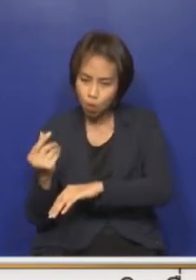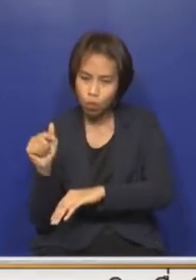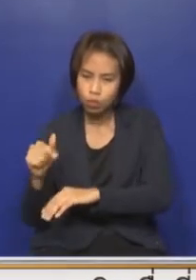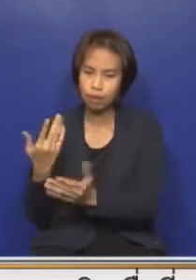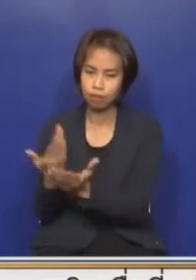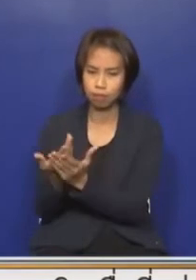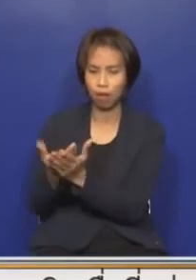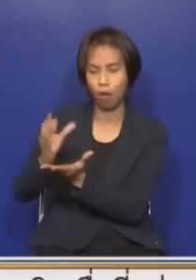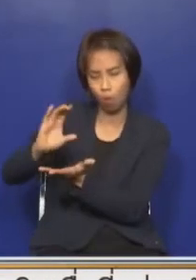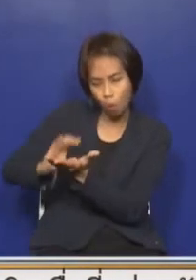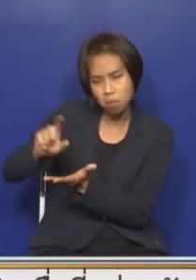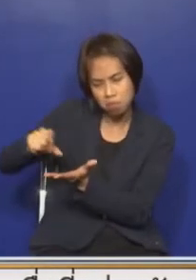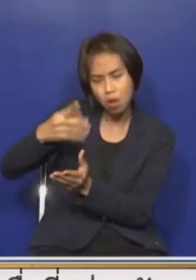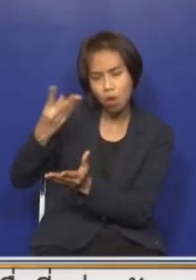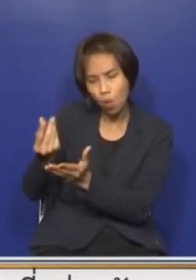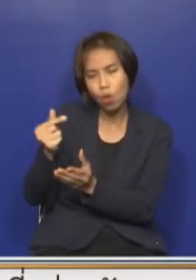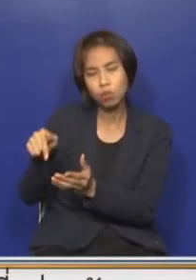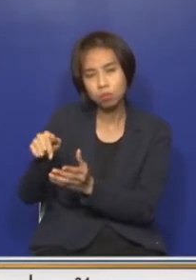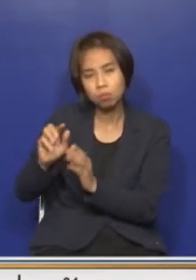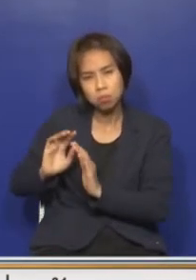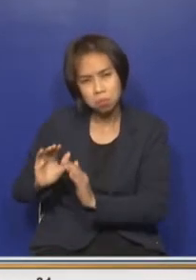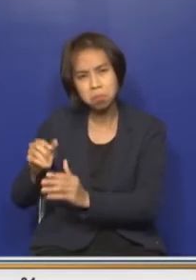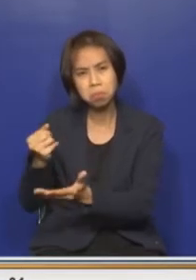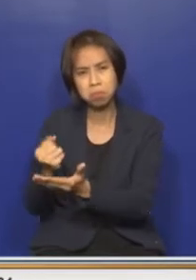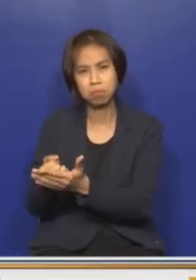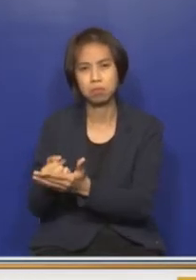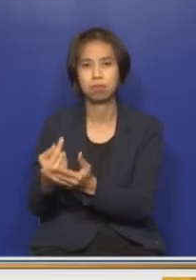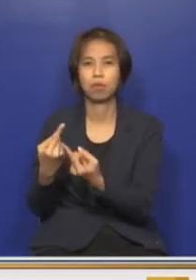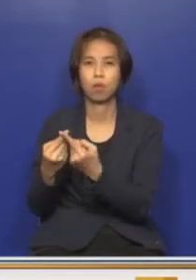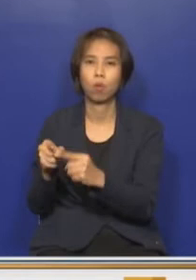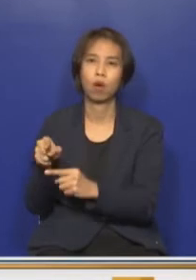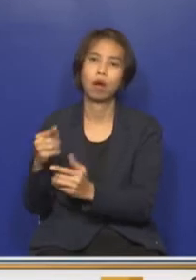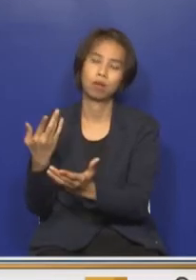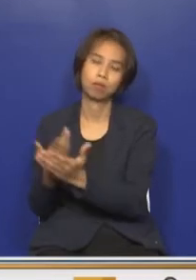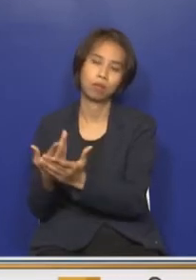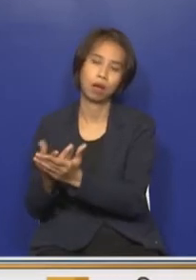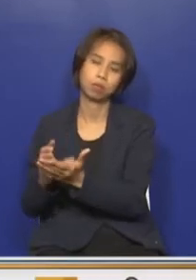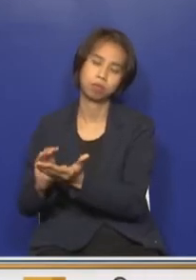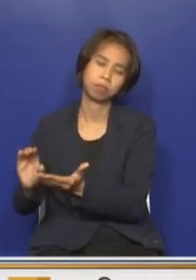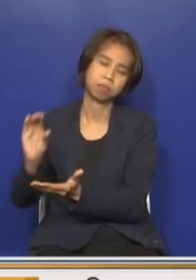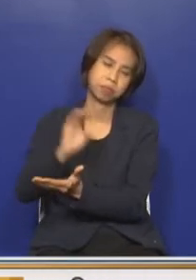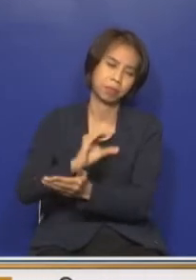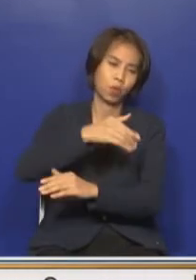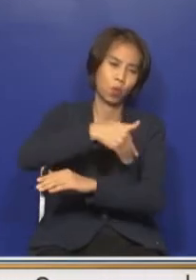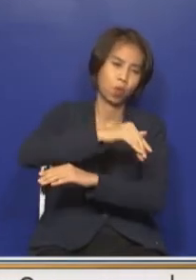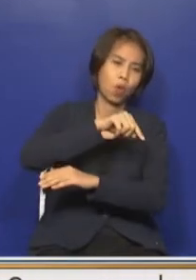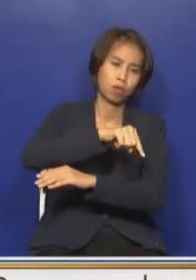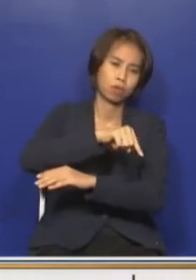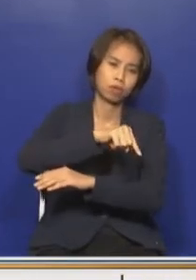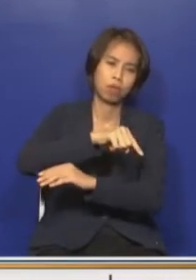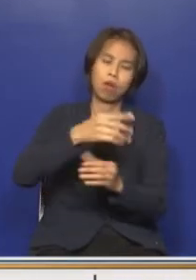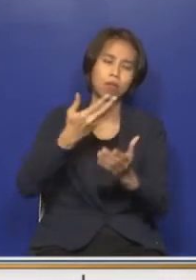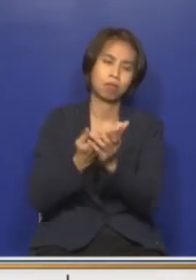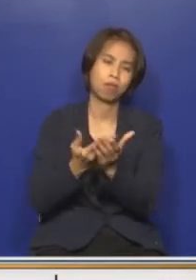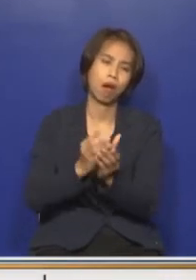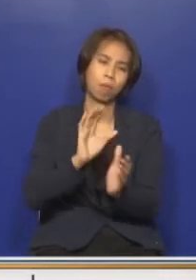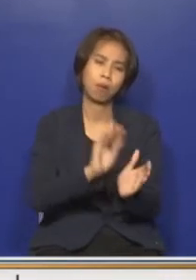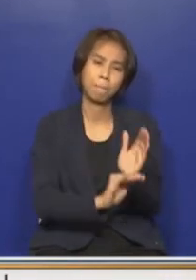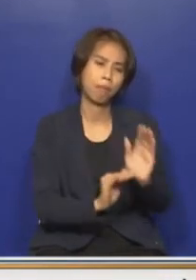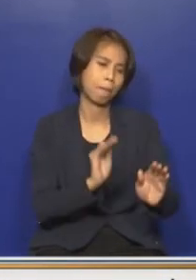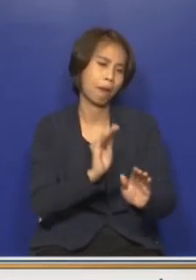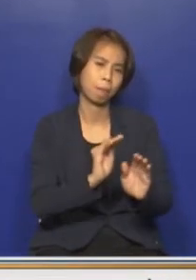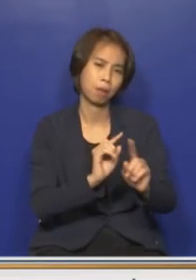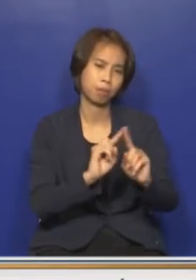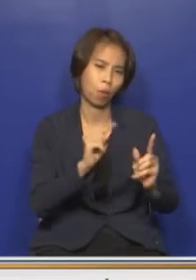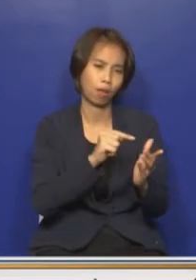งินงบประมาณเนี่ยมันก็อาจจะไปจมอยู่ที่เงินนอกงบประมาณแล้วก็ไม่ได้จ่ายออกนะครับก็ถือว่าเป็น